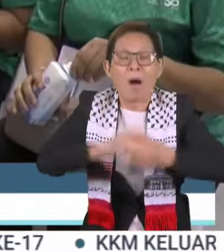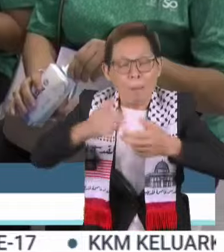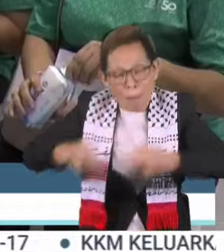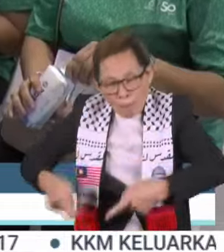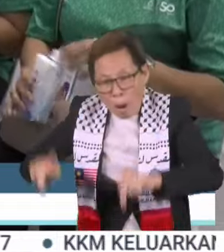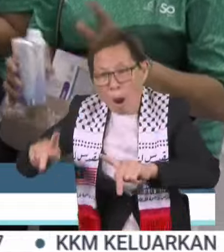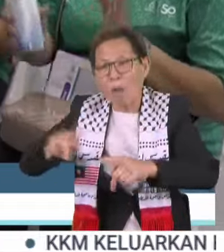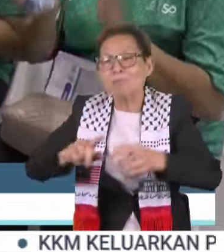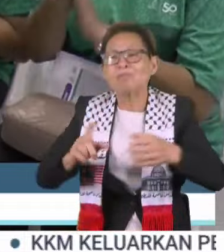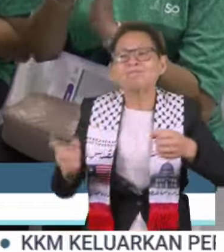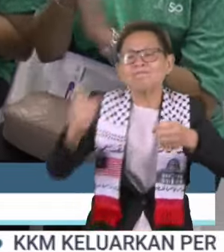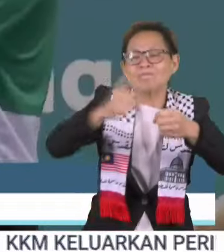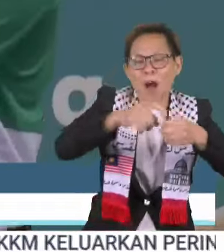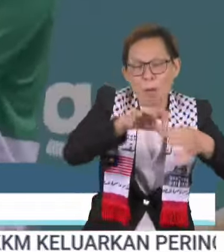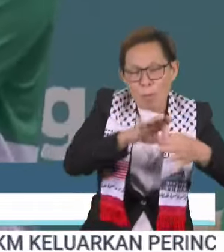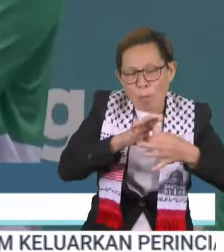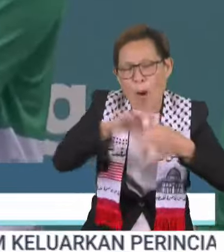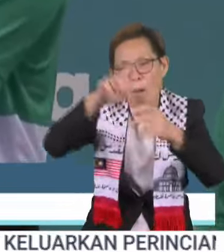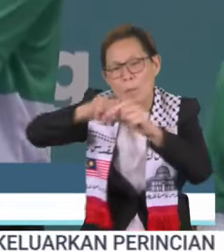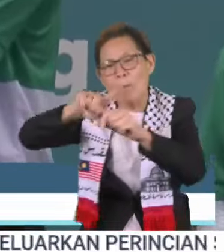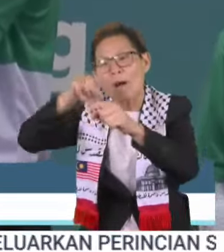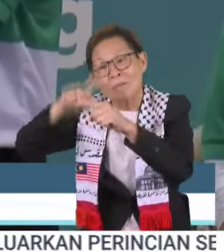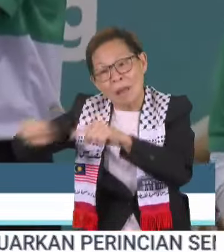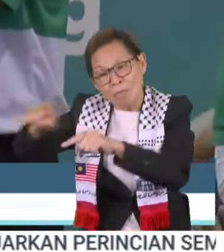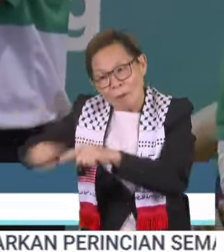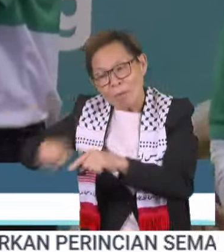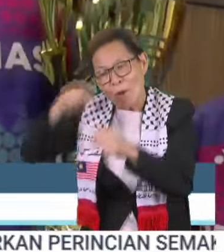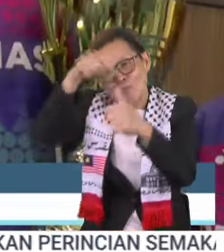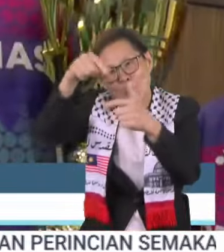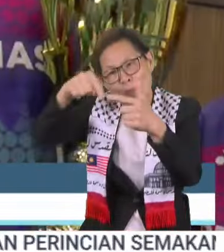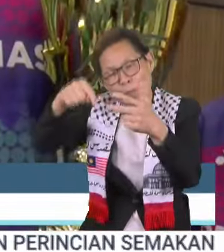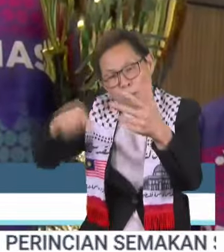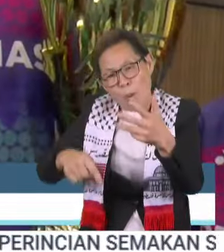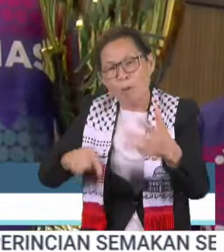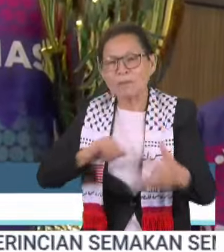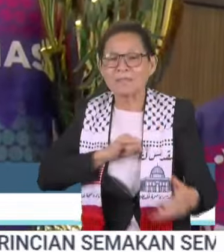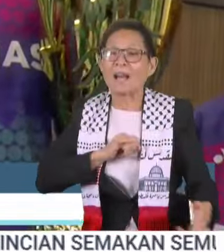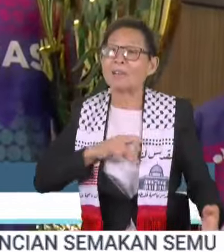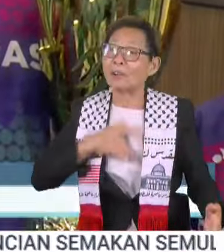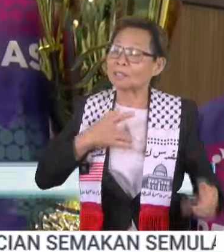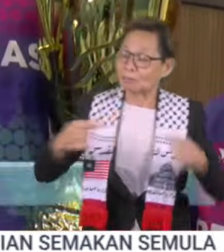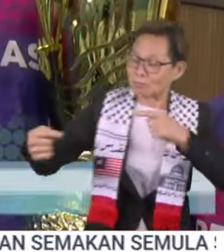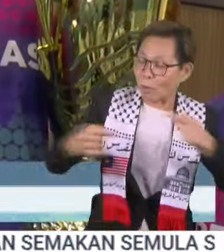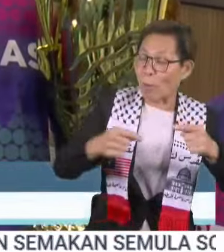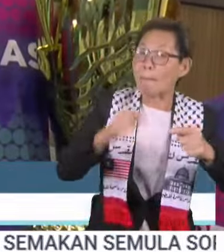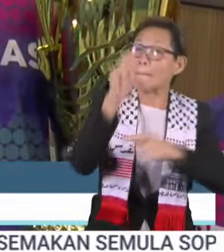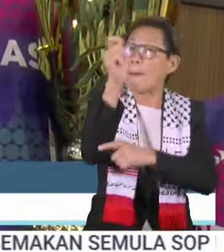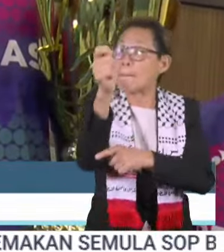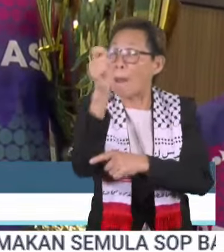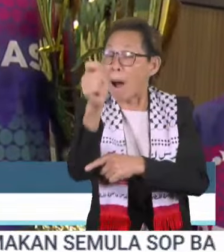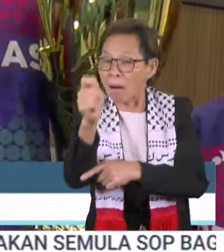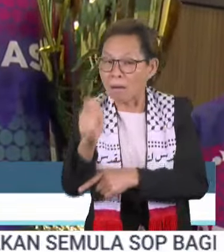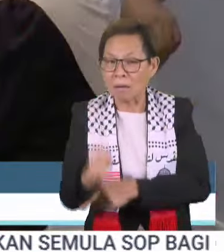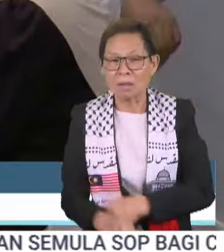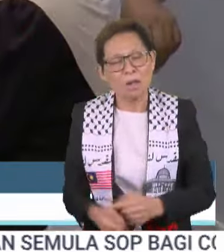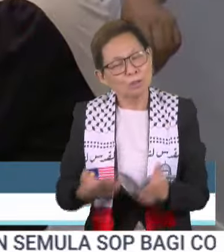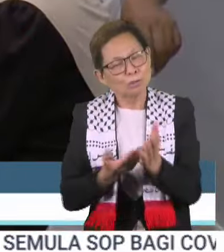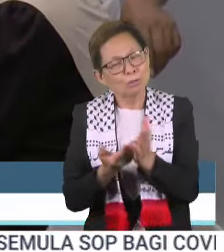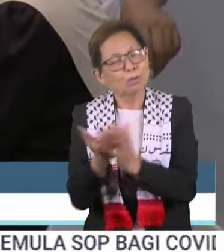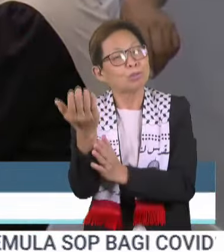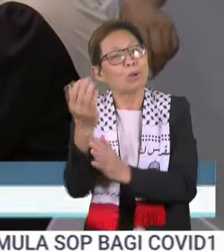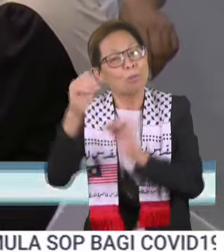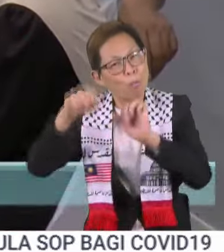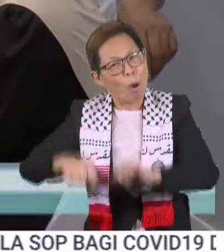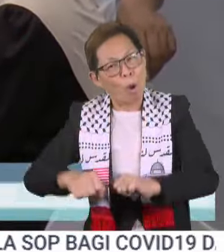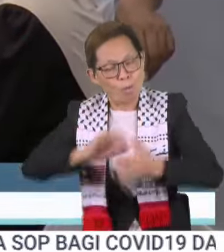peluang untuk jalinan kerjasama dalam pelbagai perkara. Dan saya rasa pertandingan badminton seumpama ini, dia secara tak langsung